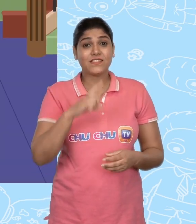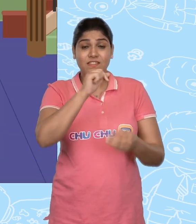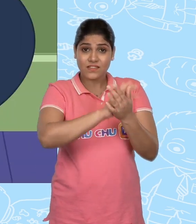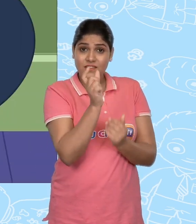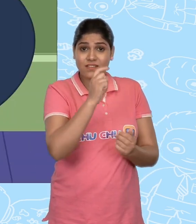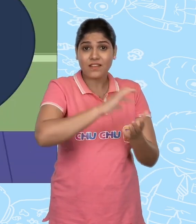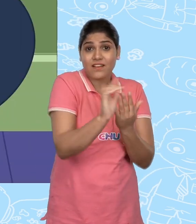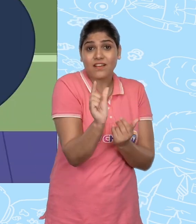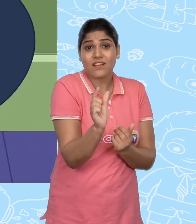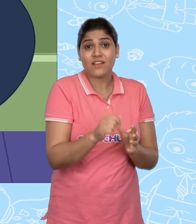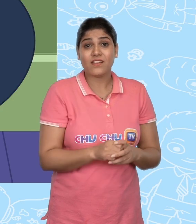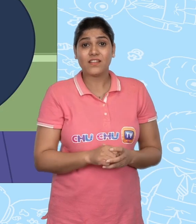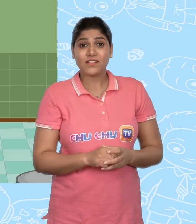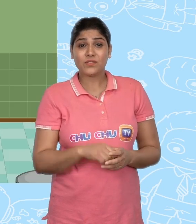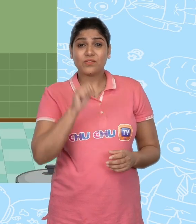चूचू,